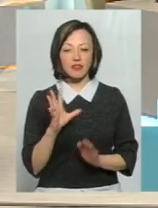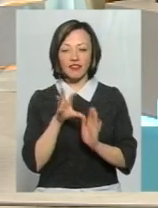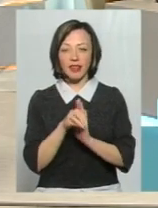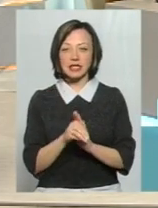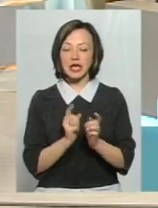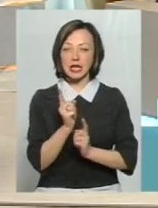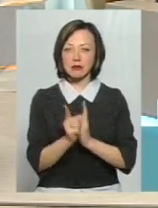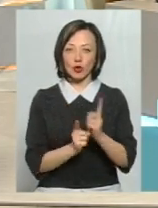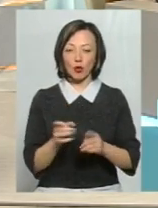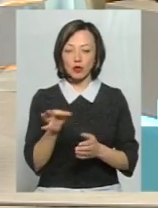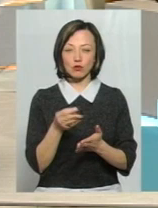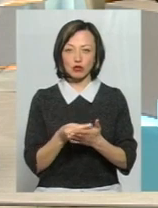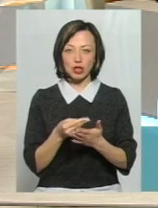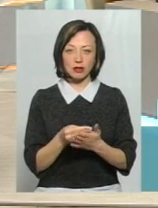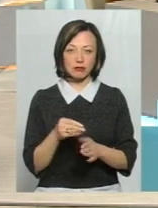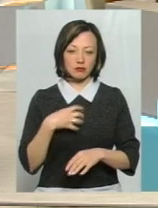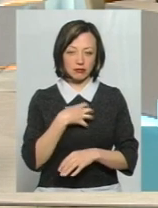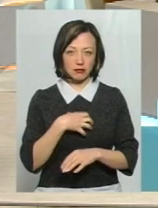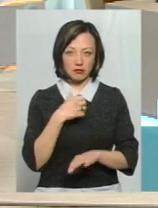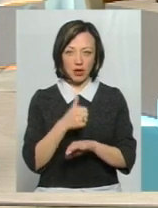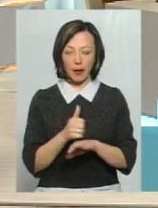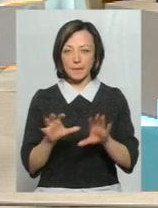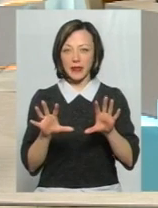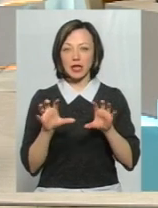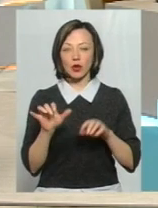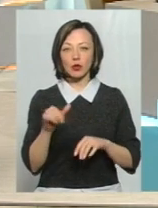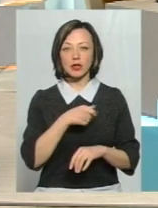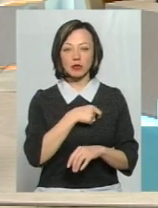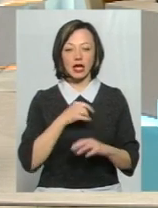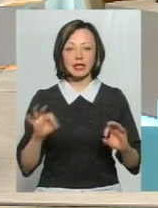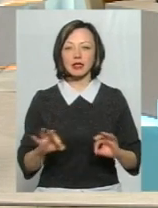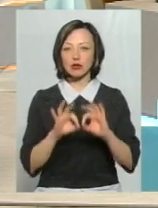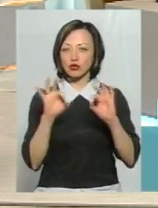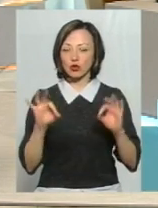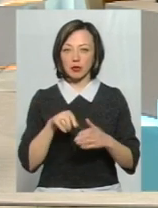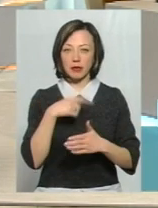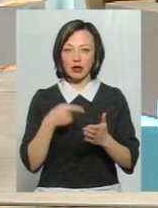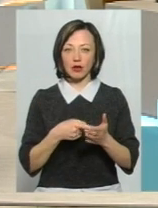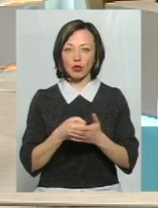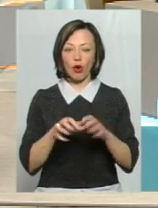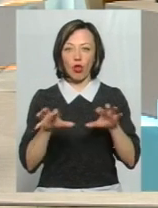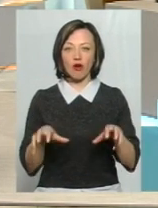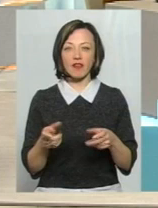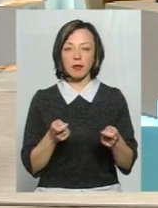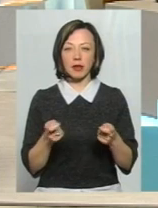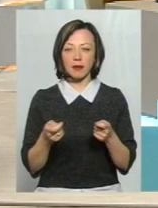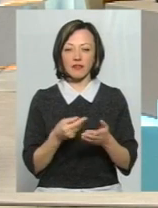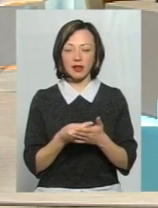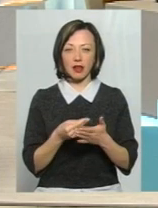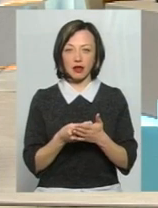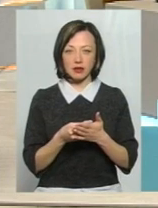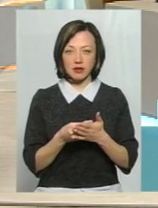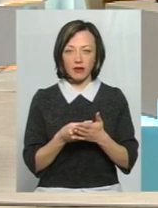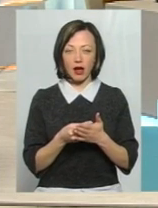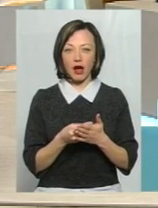називали ключовим, прийняли їх за лічені хвилини. У депутатів не виникало жодного питання до голови департаменту фінансів Сергія